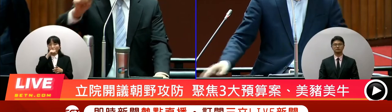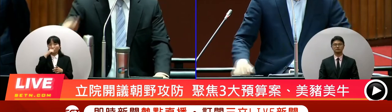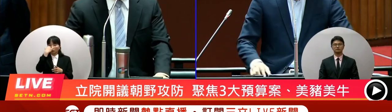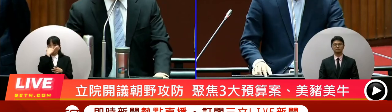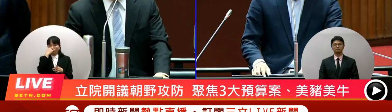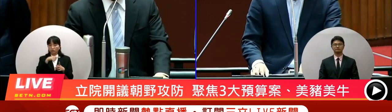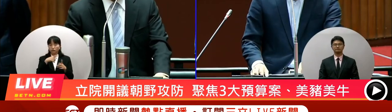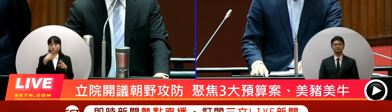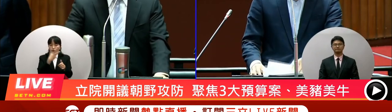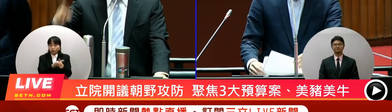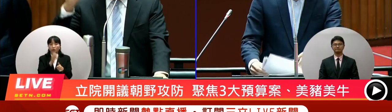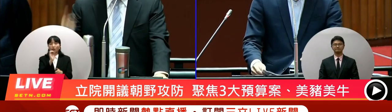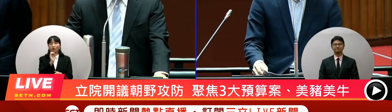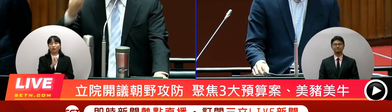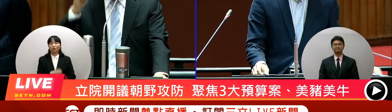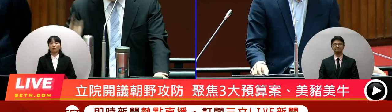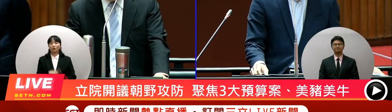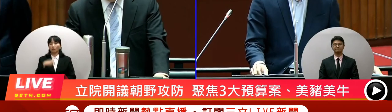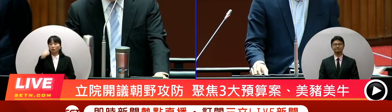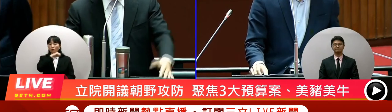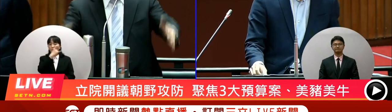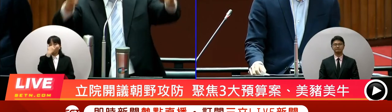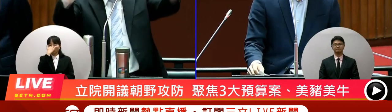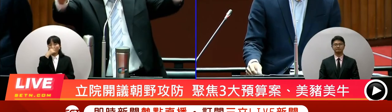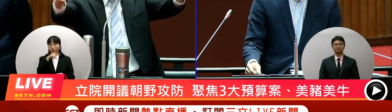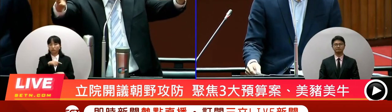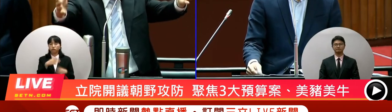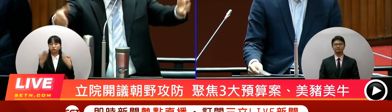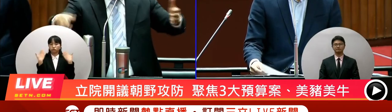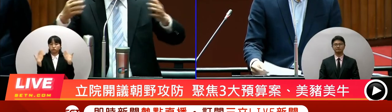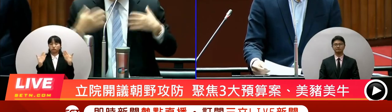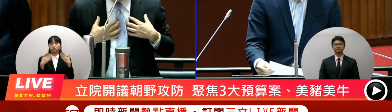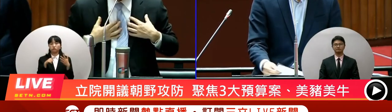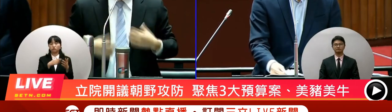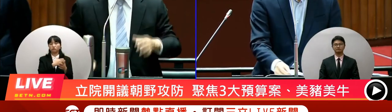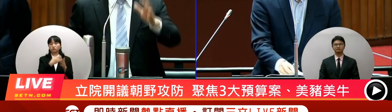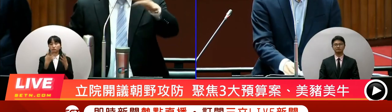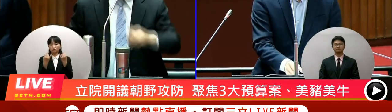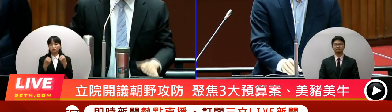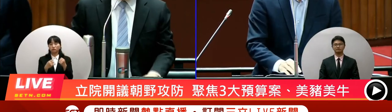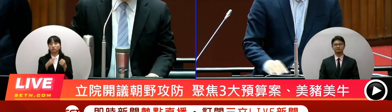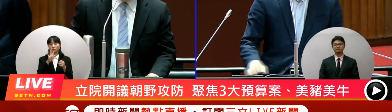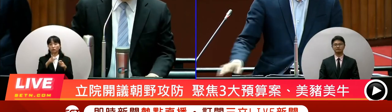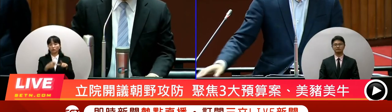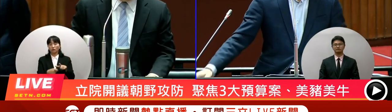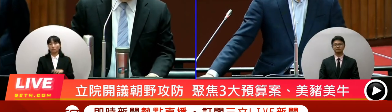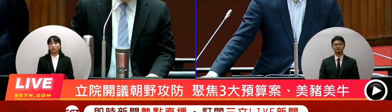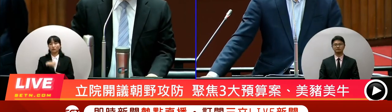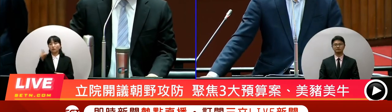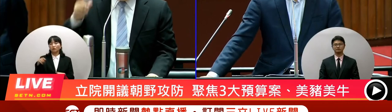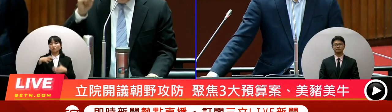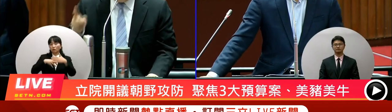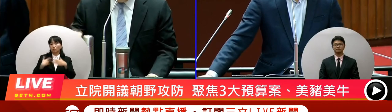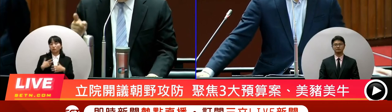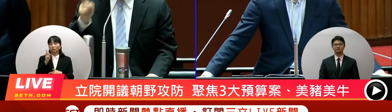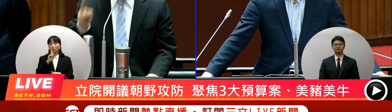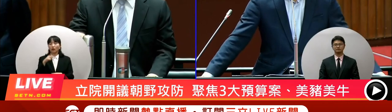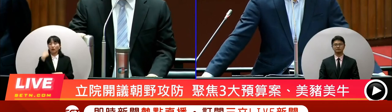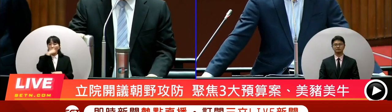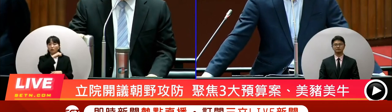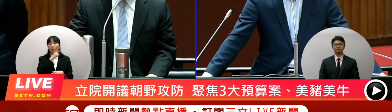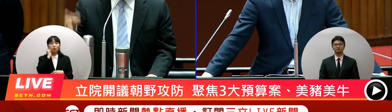莱克多巴胺所以台湾猪清清楚楚而且我跟你说委员你不一定知道什么台湾